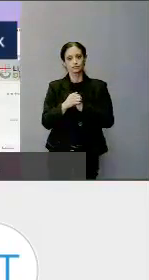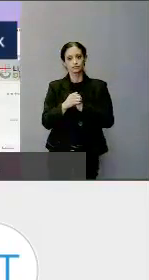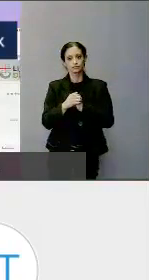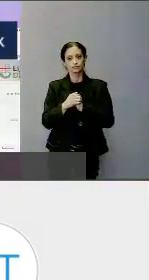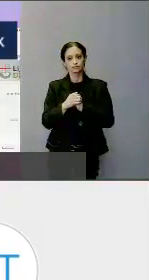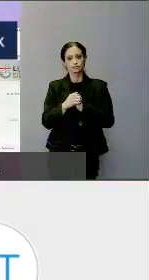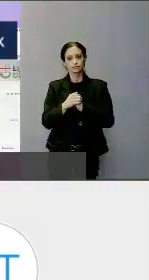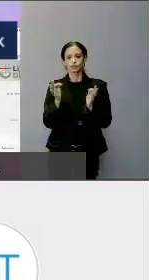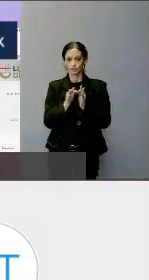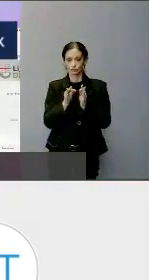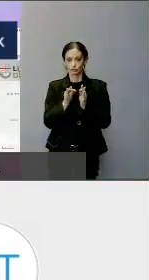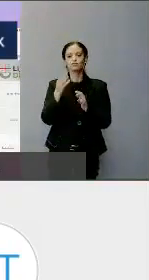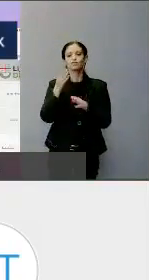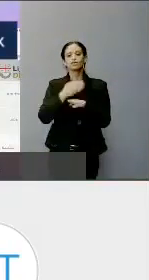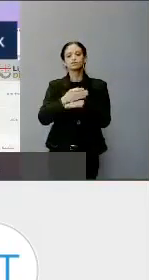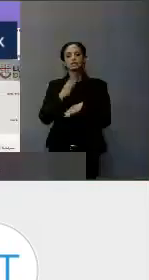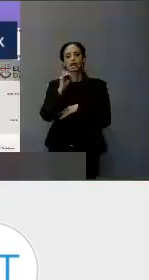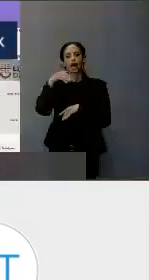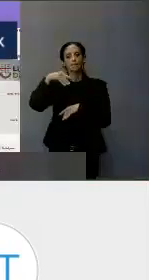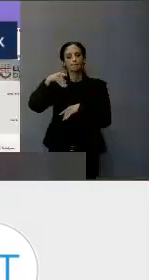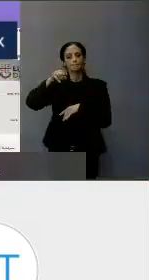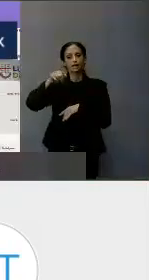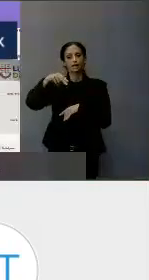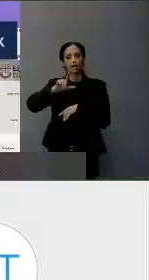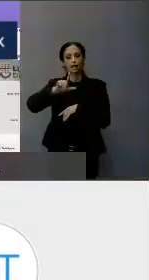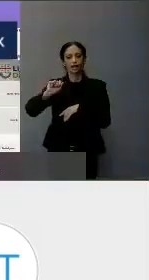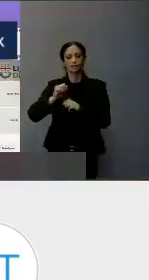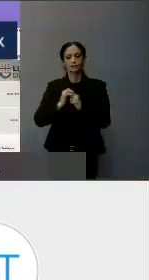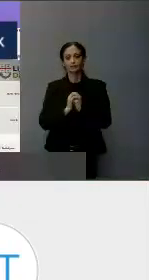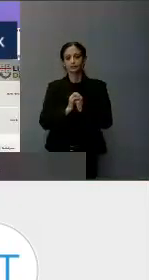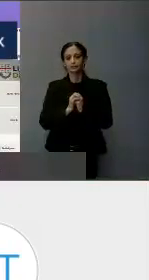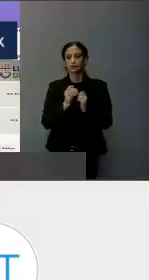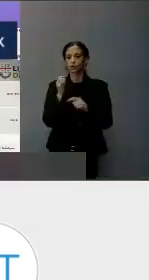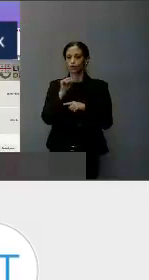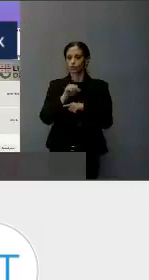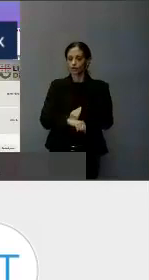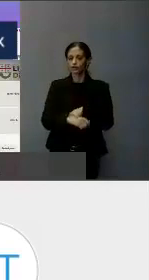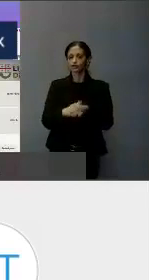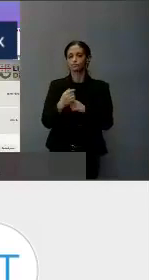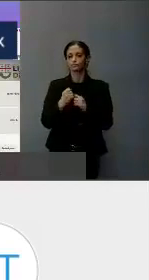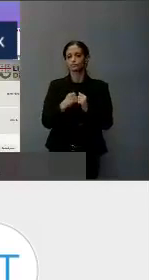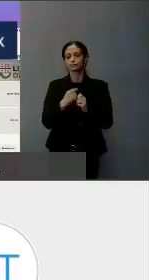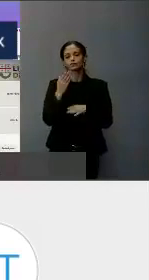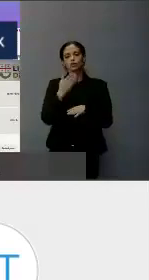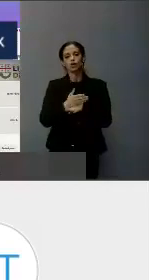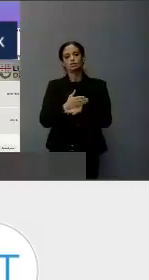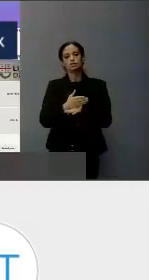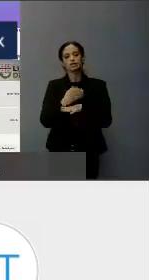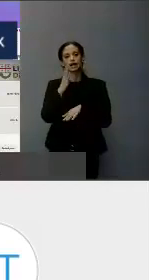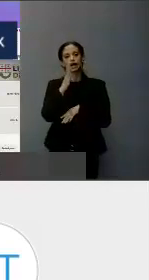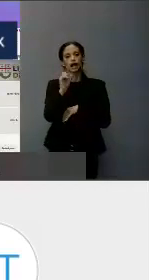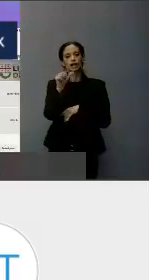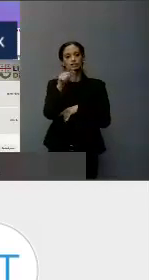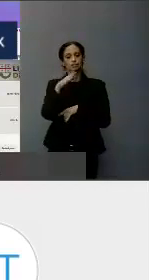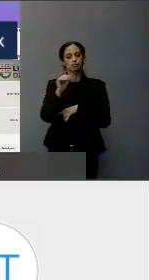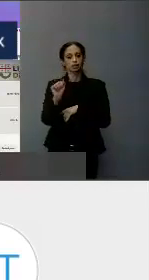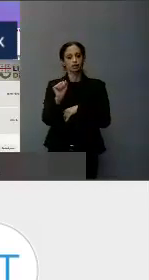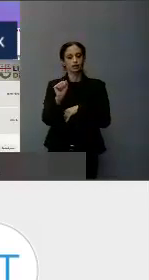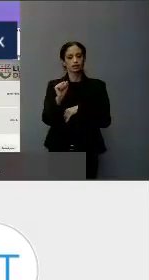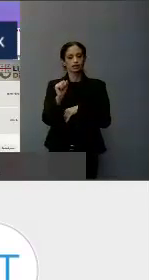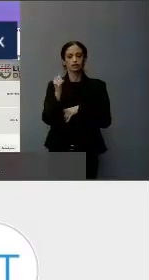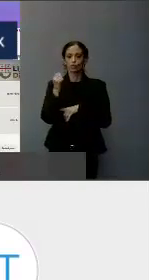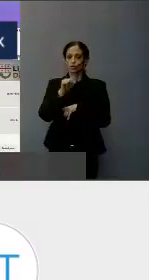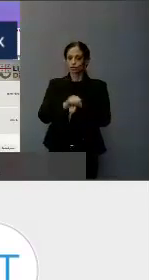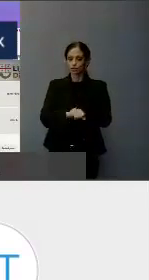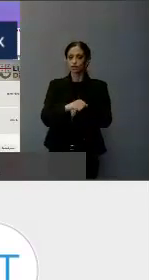prevale consigliere campanella no consigliere cassiba contrario